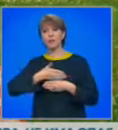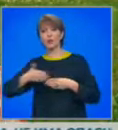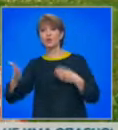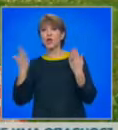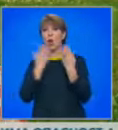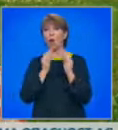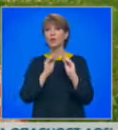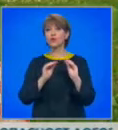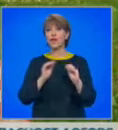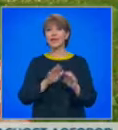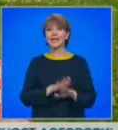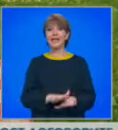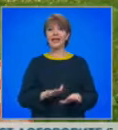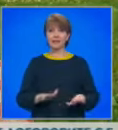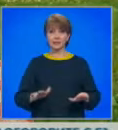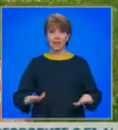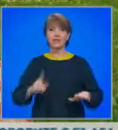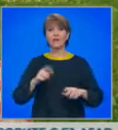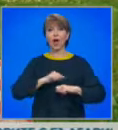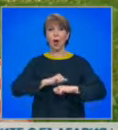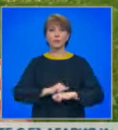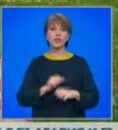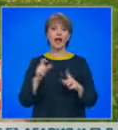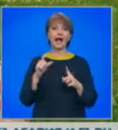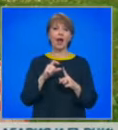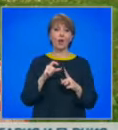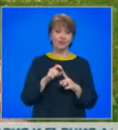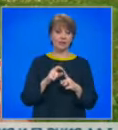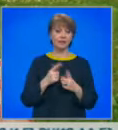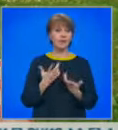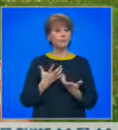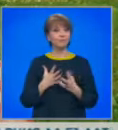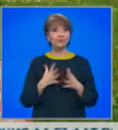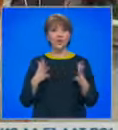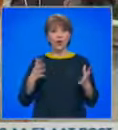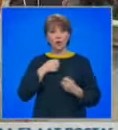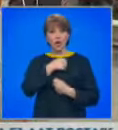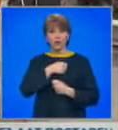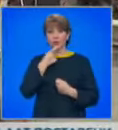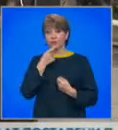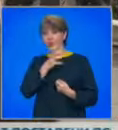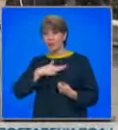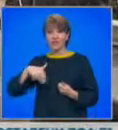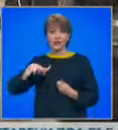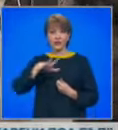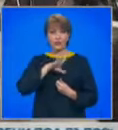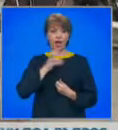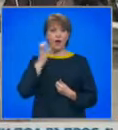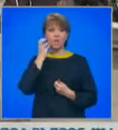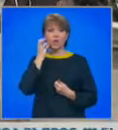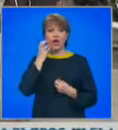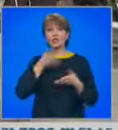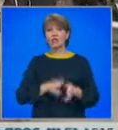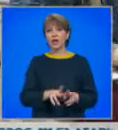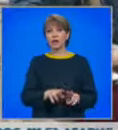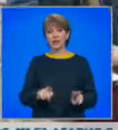обучението на децата в община Раковски. Много е трудно за всички. В Бургас родители изразиха недоволството